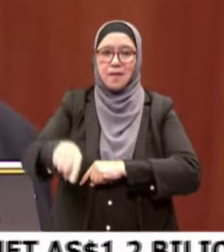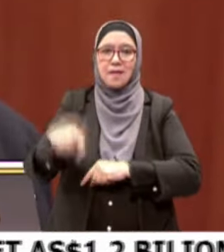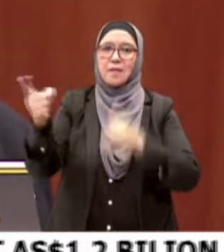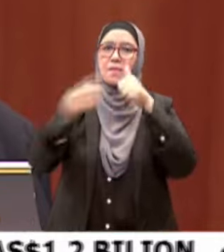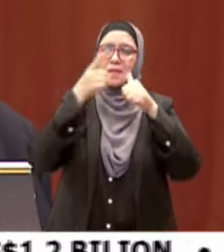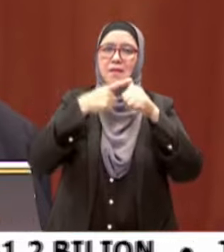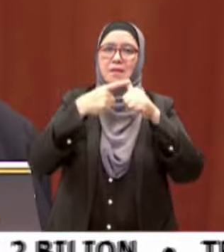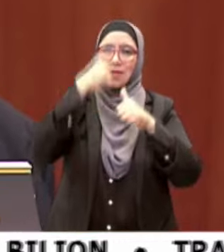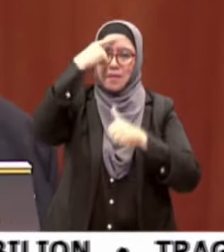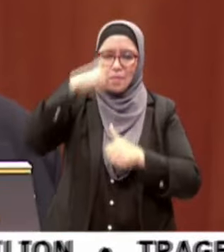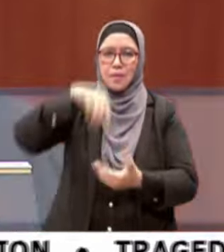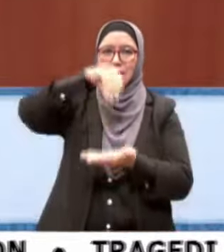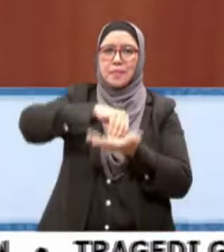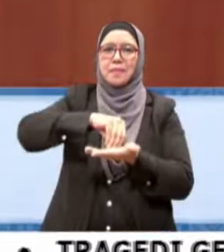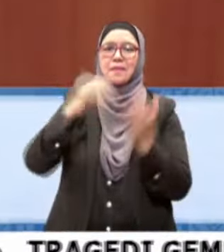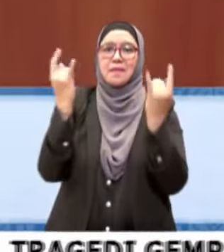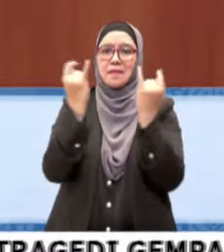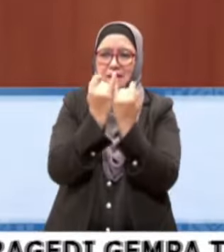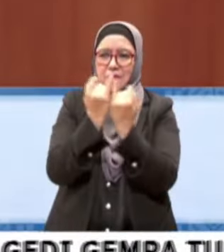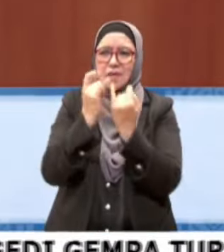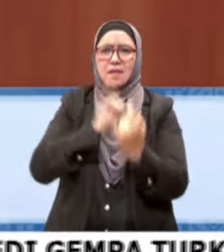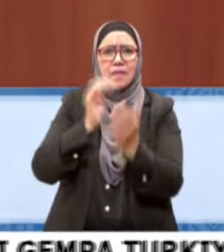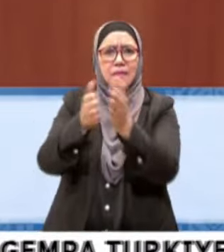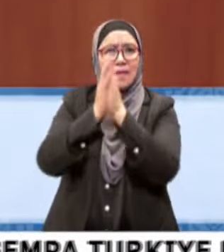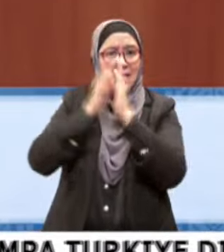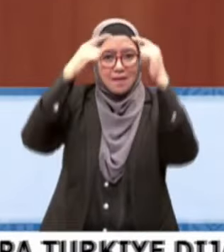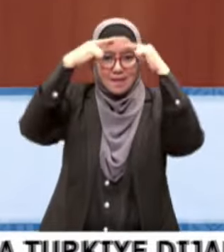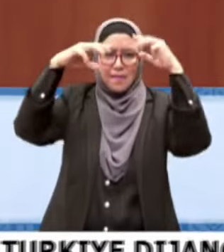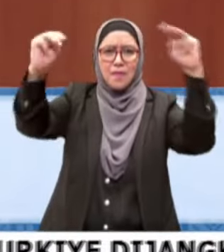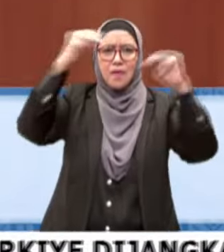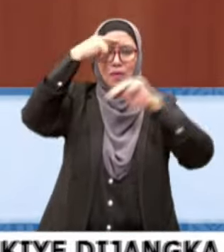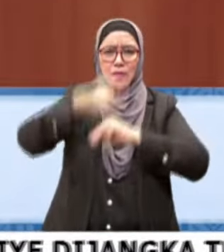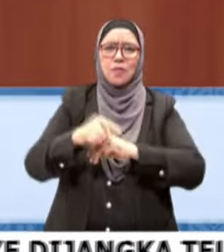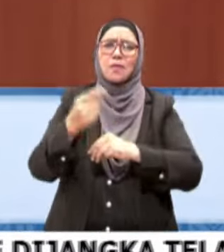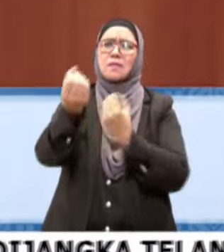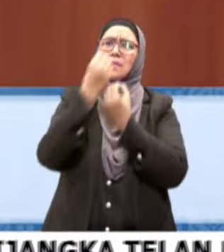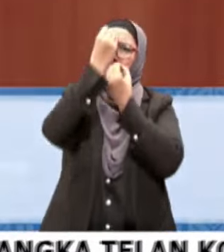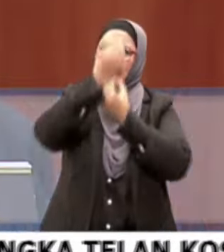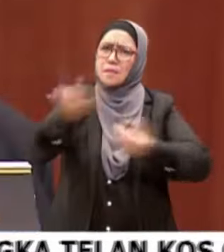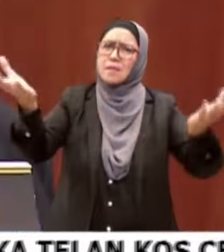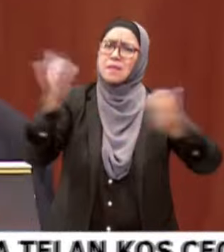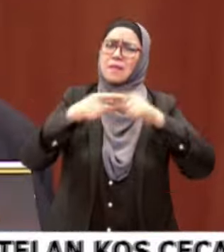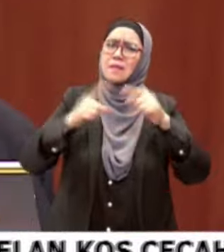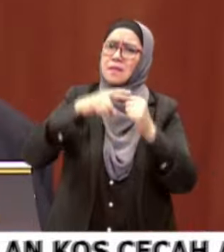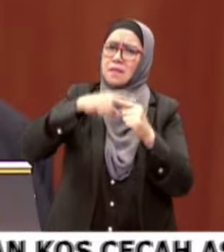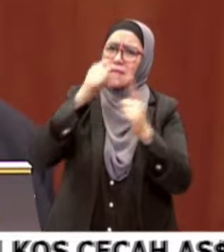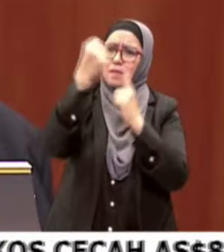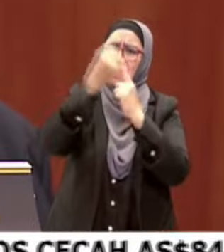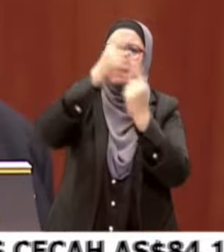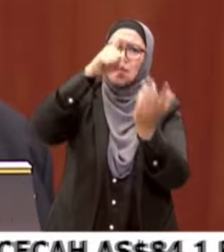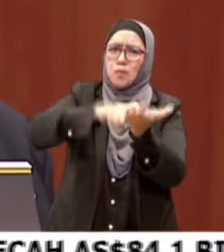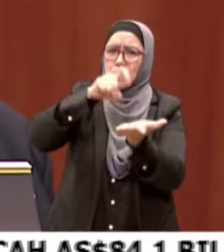minta pertanaman C menyatakan kedudukan hutang negara terkini dan